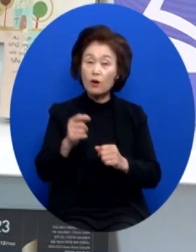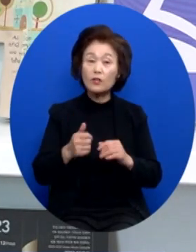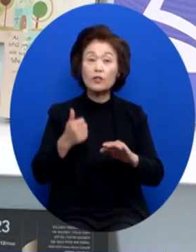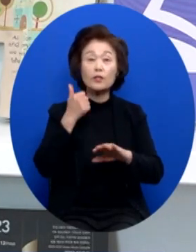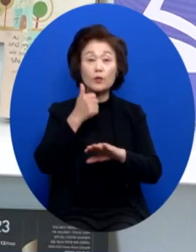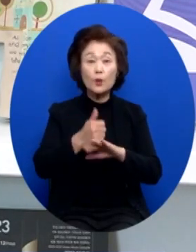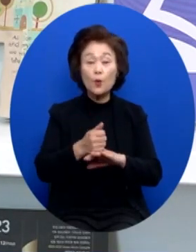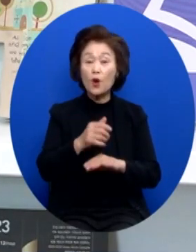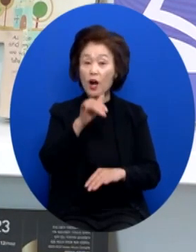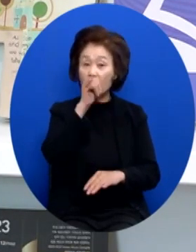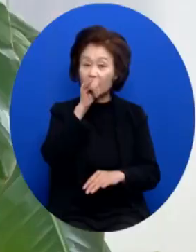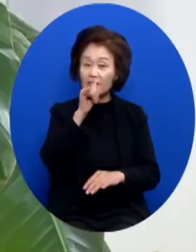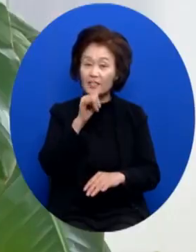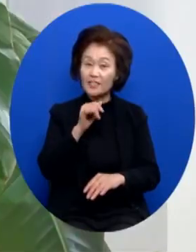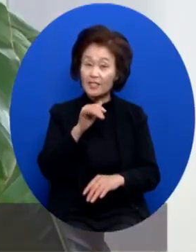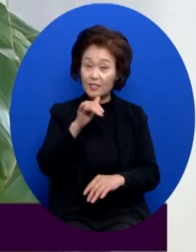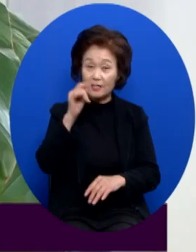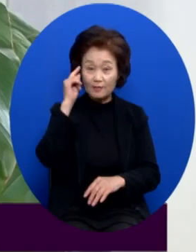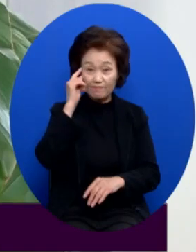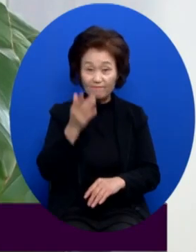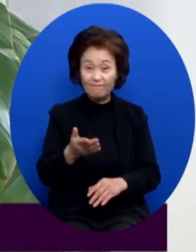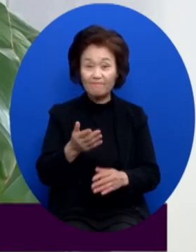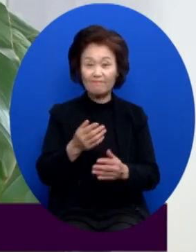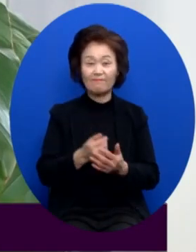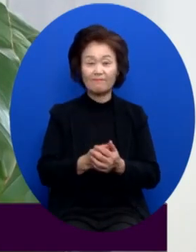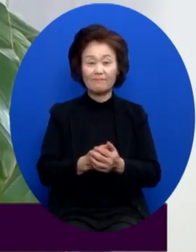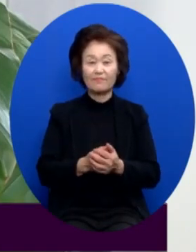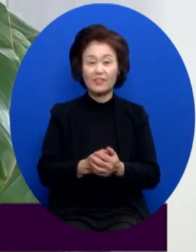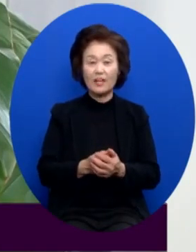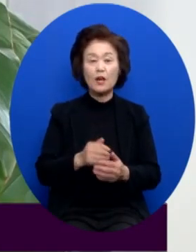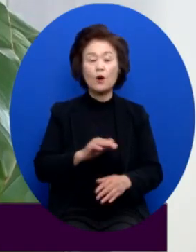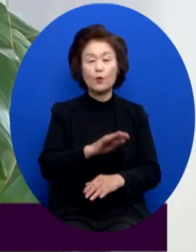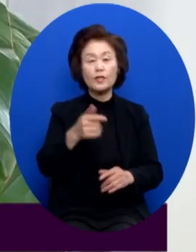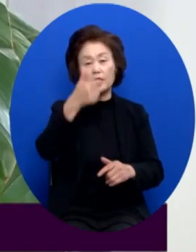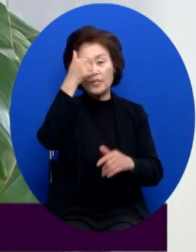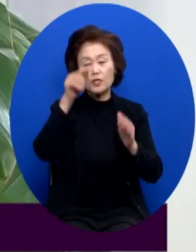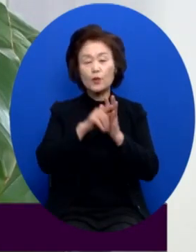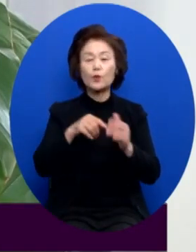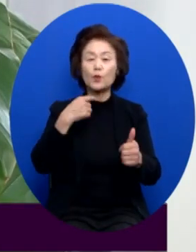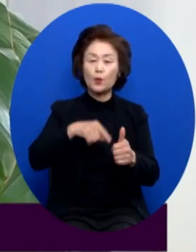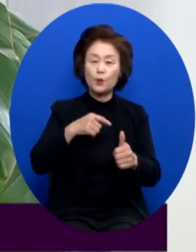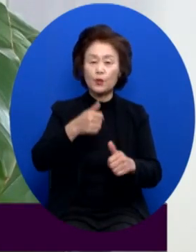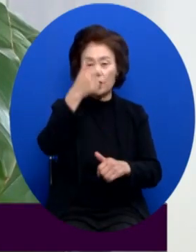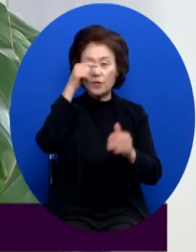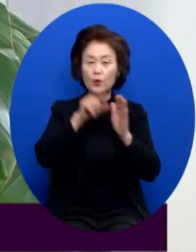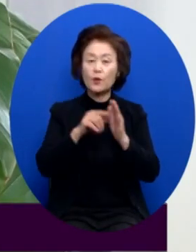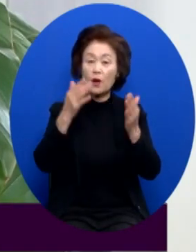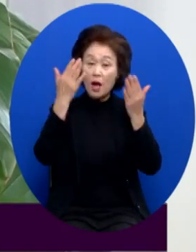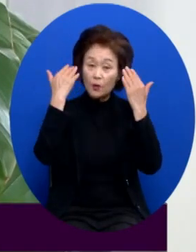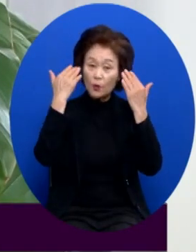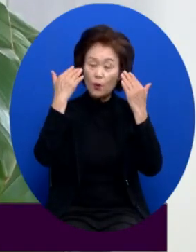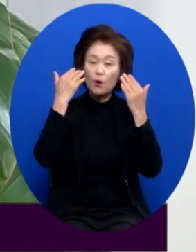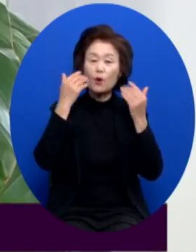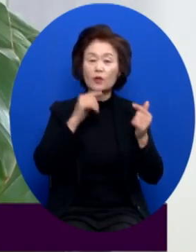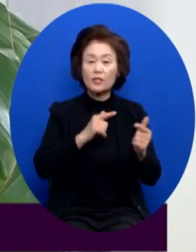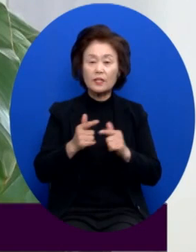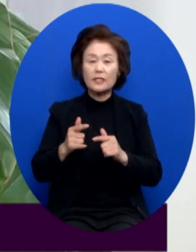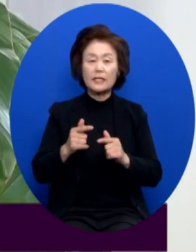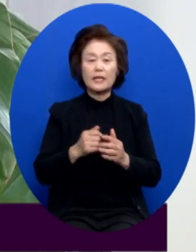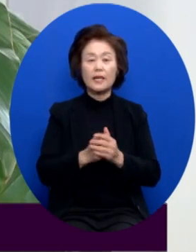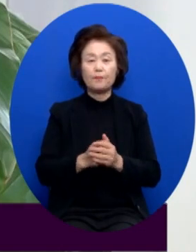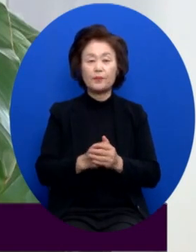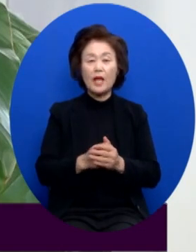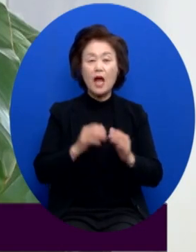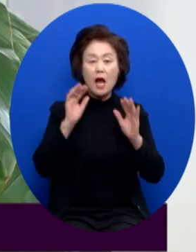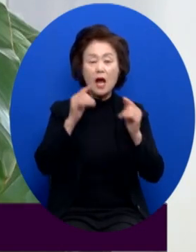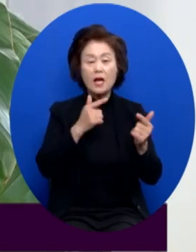대해서도 말씀을 좀 해 주십시오. We believe that Christian schooling plays a vital role in preparing today's youth to be